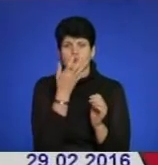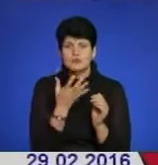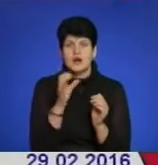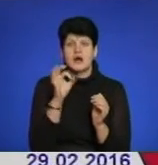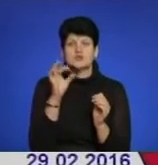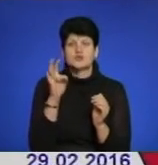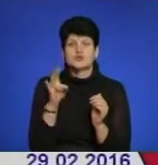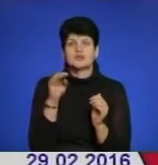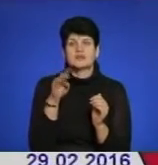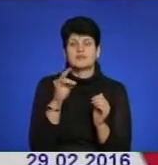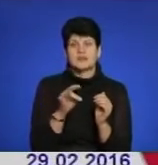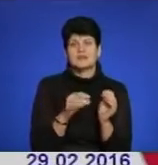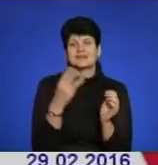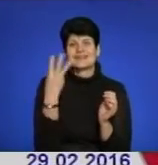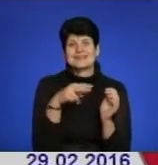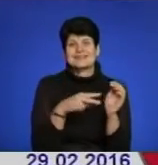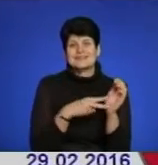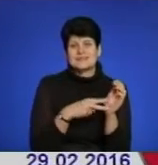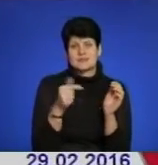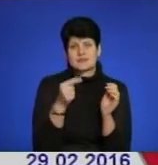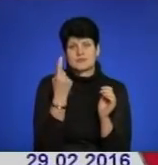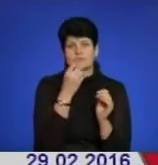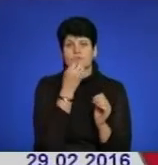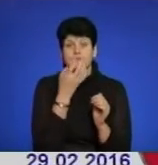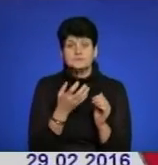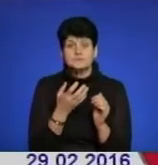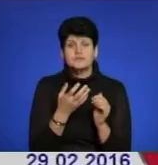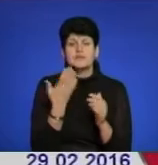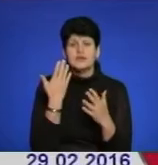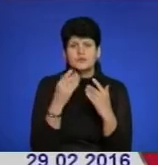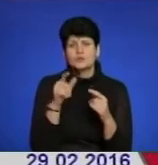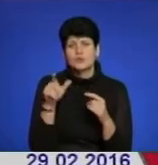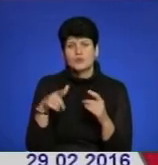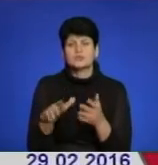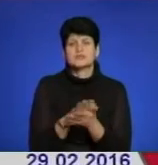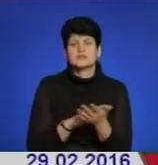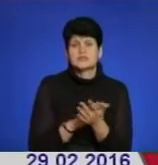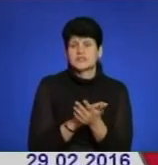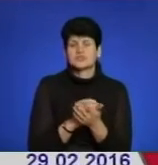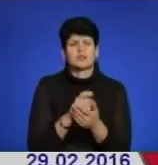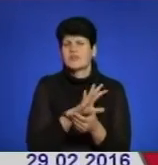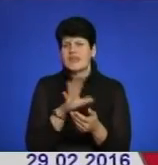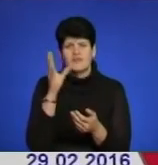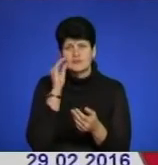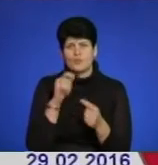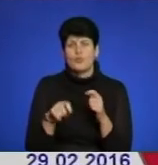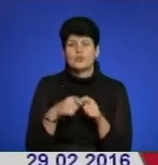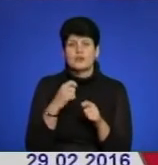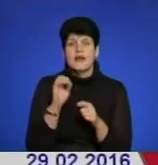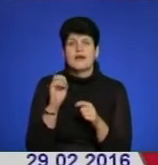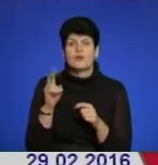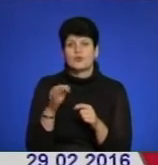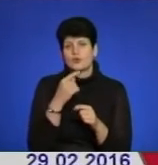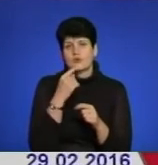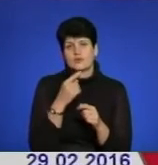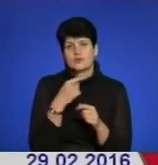від 37 до 62 гривень. Та якщо торговці знищення рослин не вважають порушенням, екологи мають